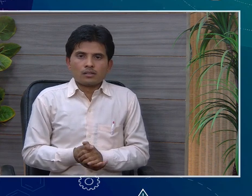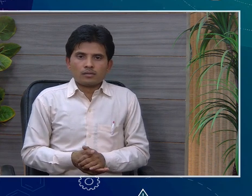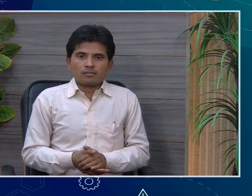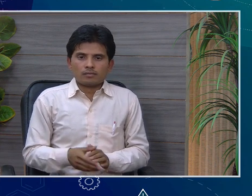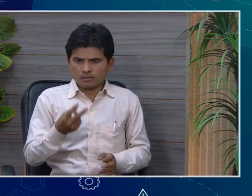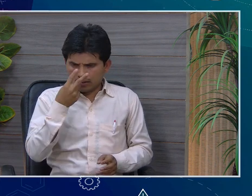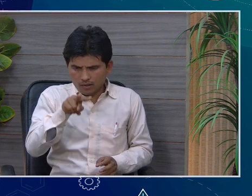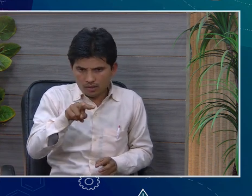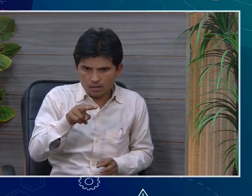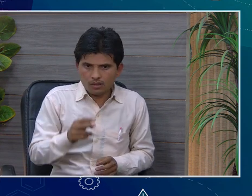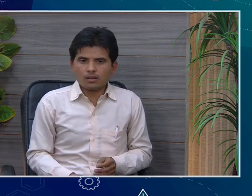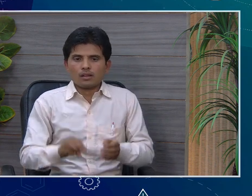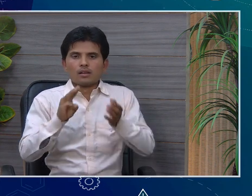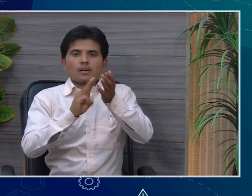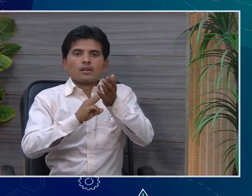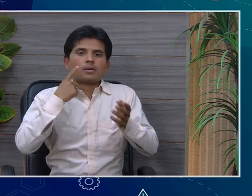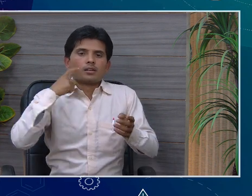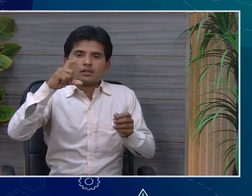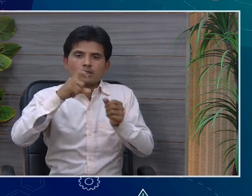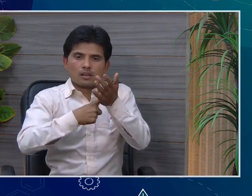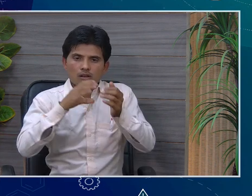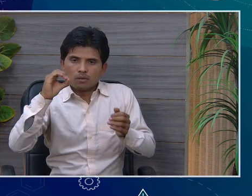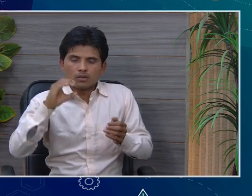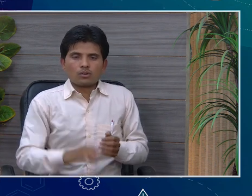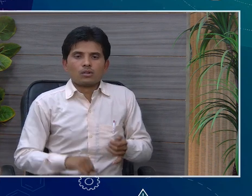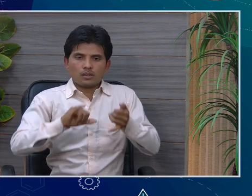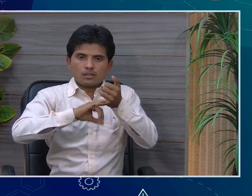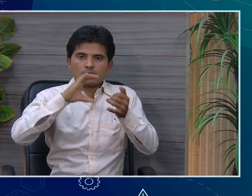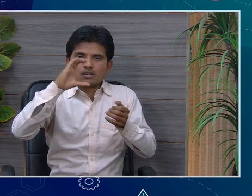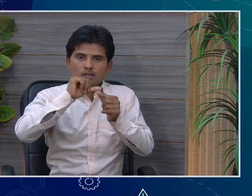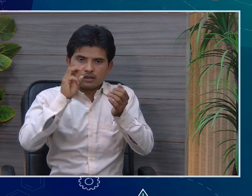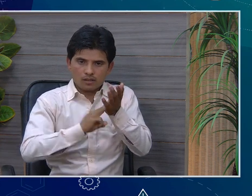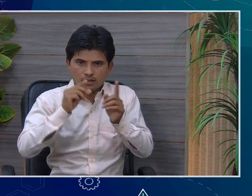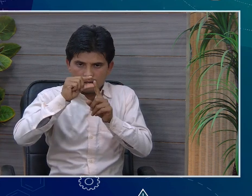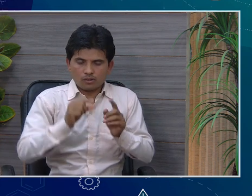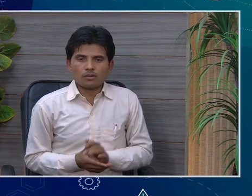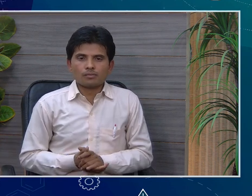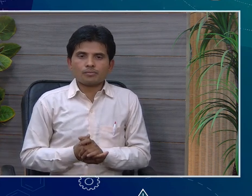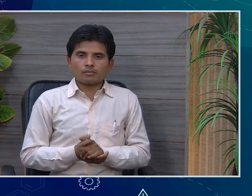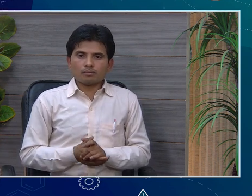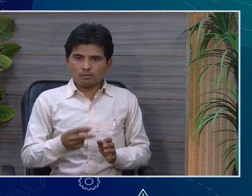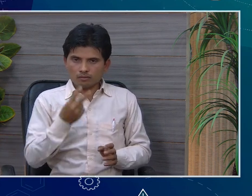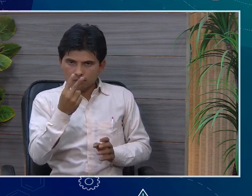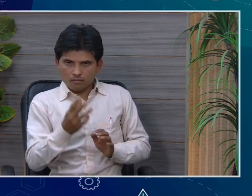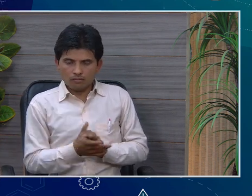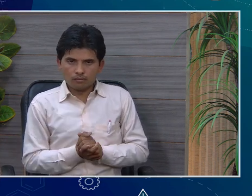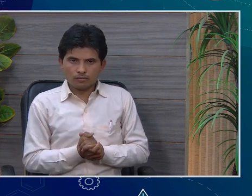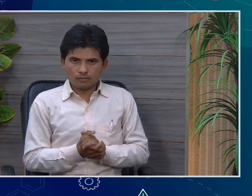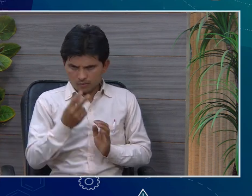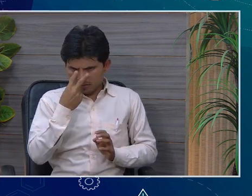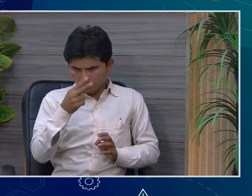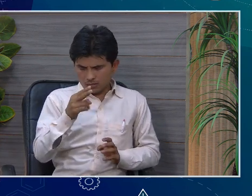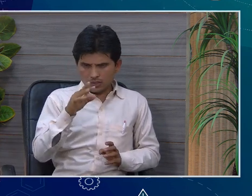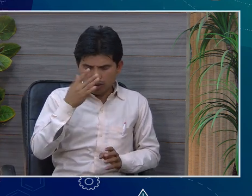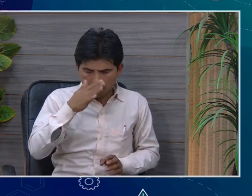हमें कुछ आदर करना है माइक्रोस्कोप में तो जनरल माइक उसको पर हम इमेजेस को देख रहे हो कर एकलव्य की इमेजेस को तो मान लीजिए अब एक बच्चा है जो देख नहीं